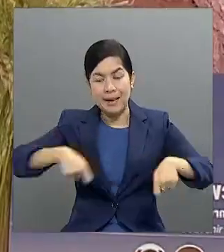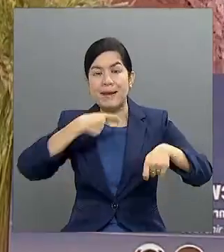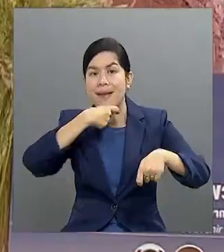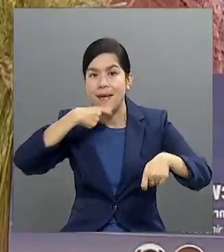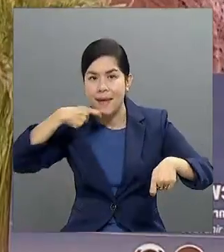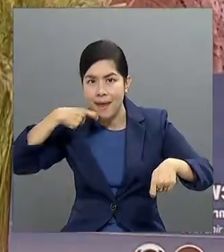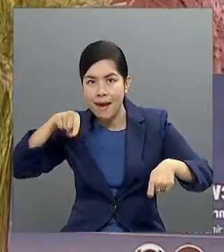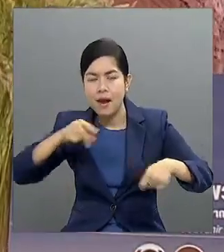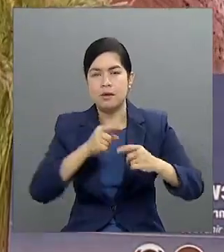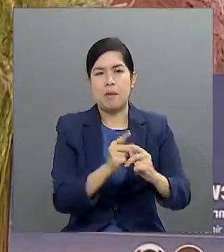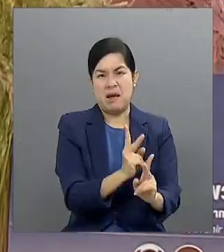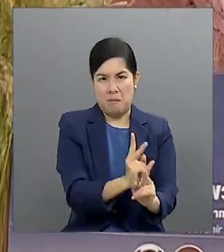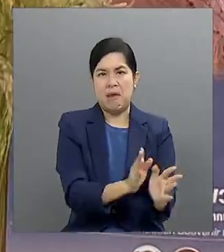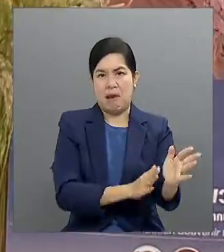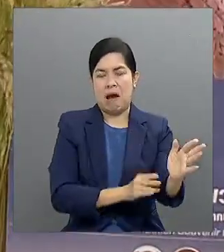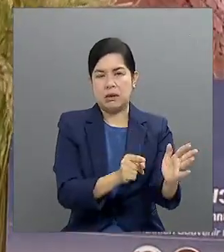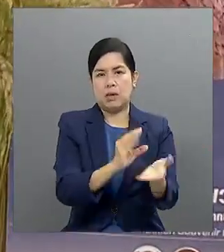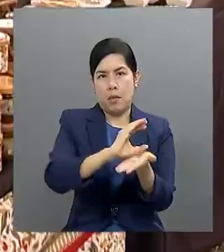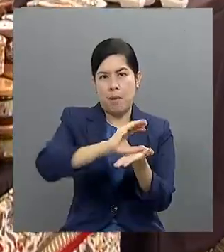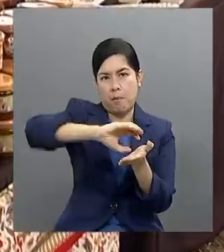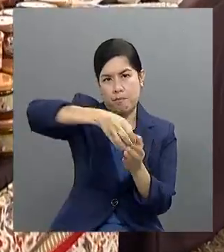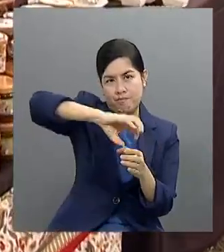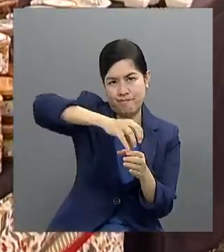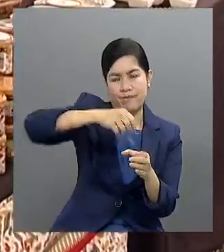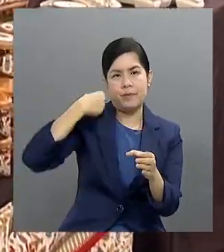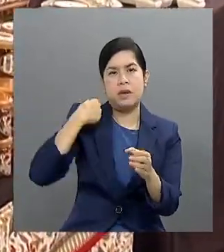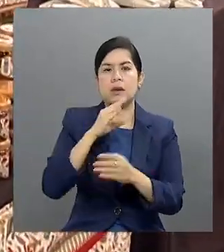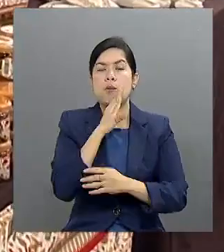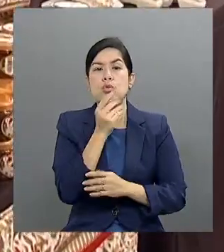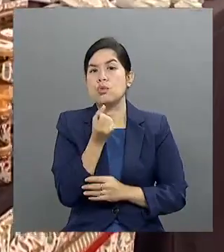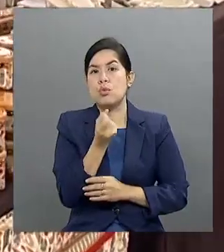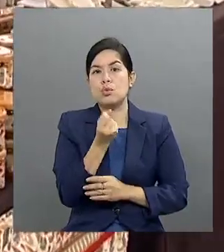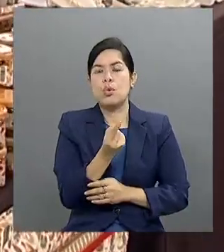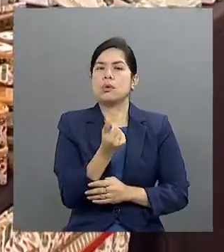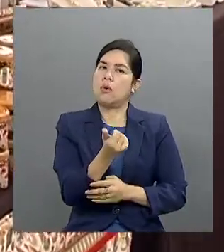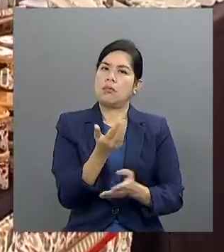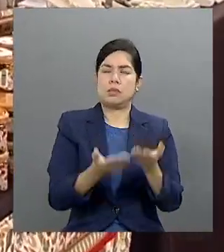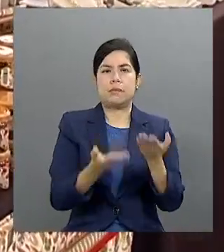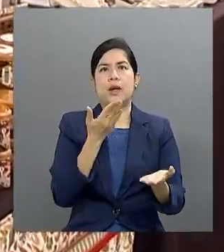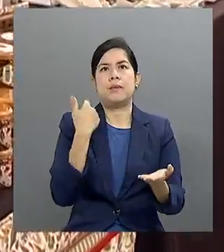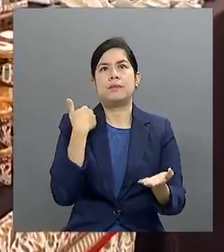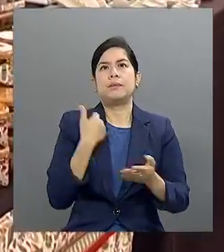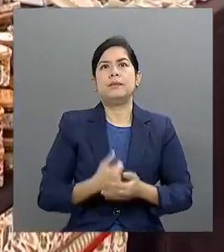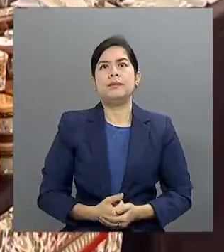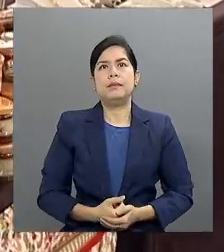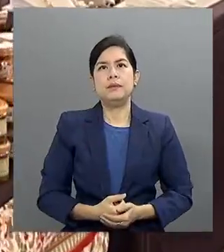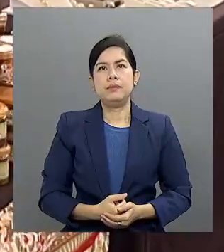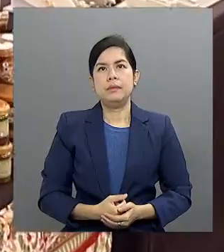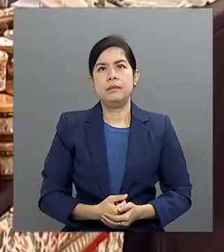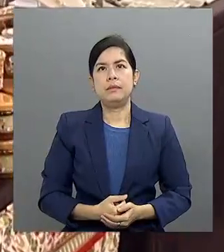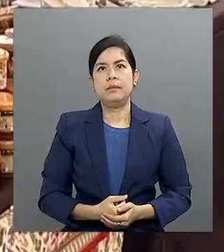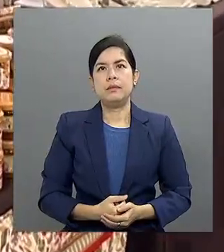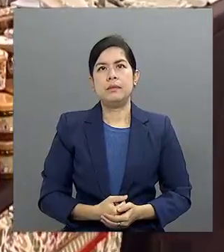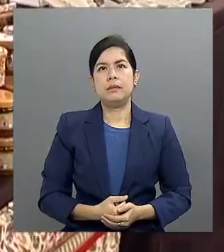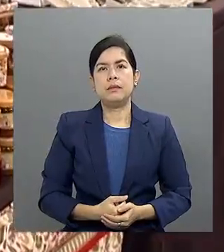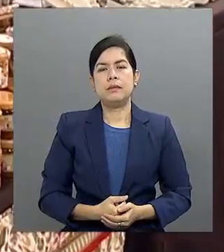ได้นานอีก ค่ะจะได้นาน แต่ถ้ากินเลยก็กินแบบตำสดได้เลย ตำสดได้เลยแล้วก็ทานได้เลยค่ะ เอาล่ะ พี่อังเขาเรามีแบบออเดอร์ไหมว่า